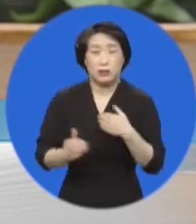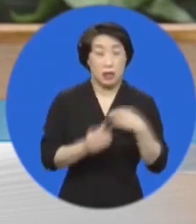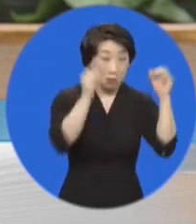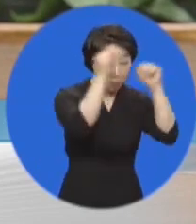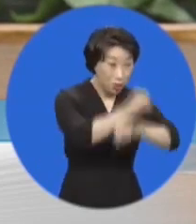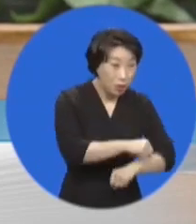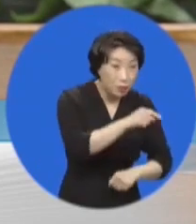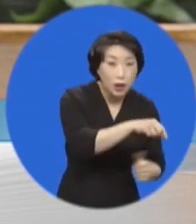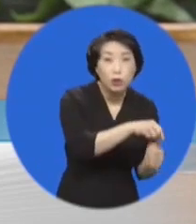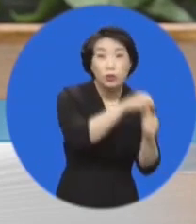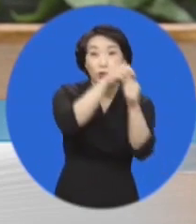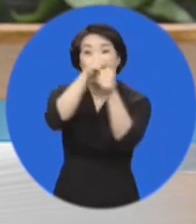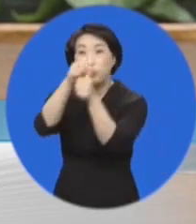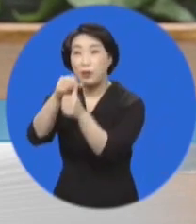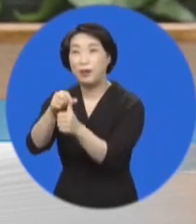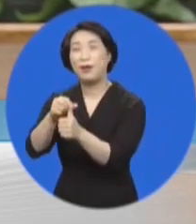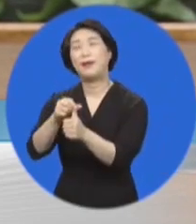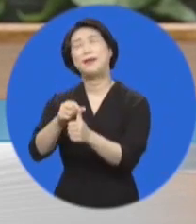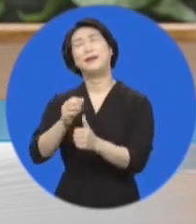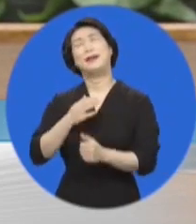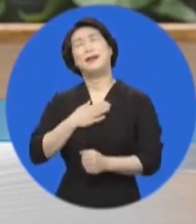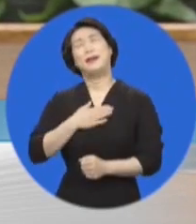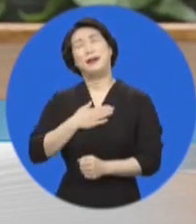멸망에서 나를 구원해 주셨다.